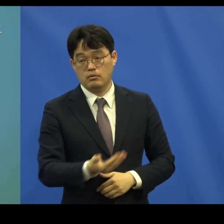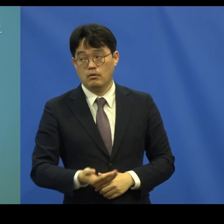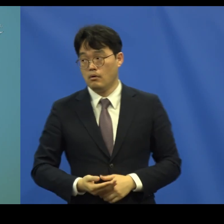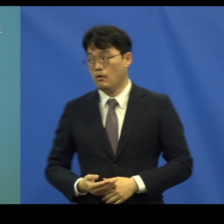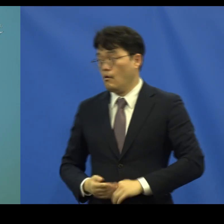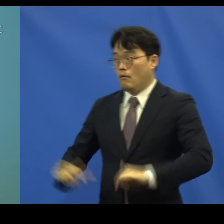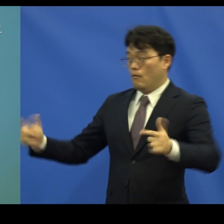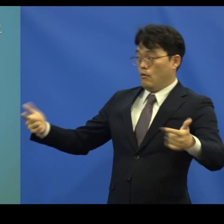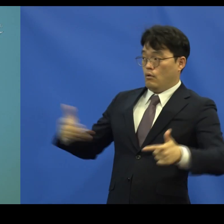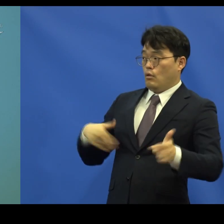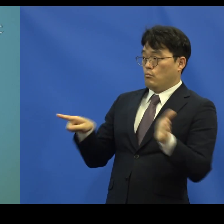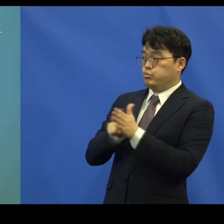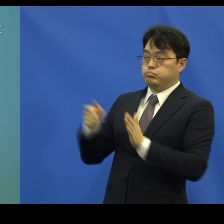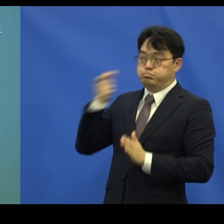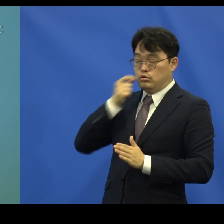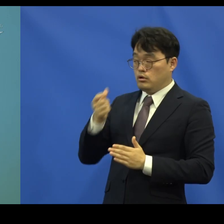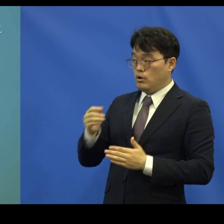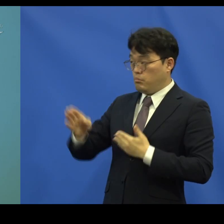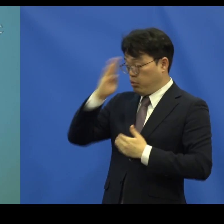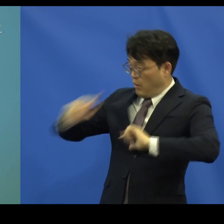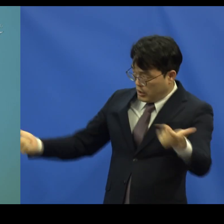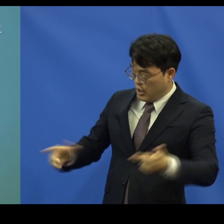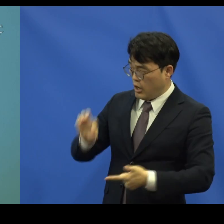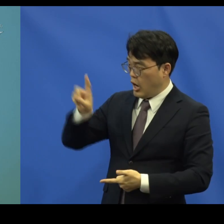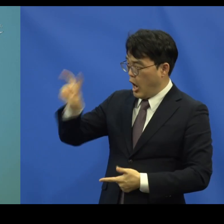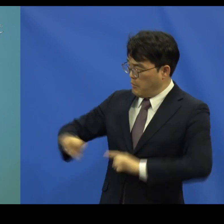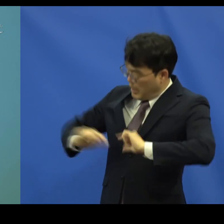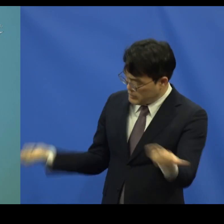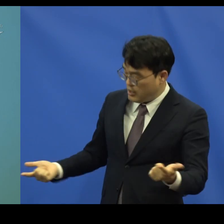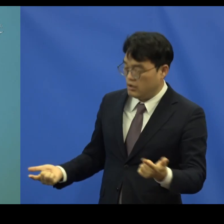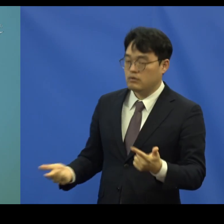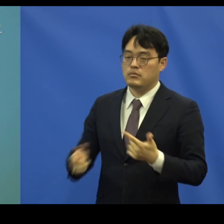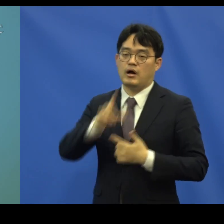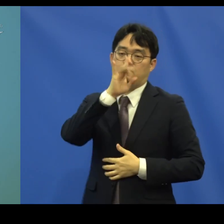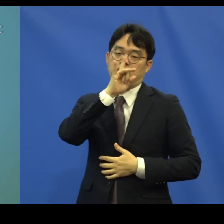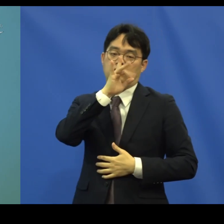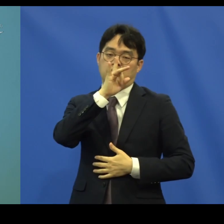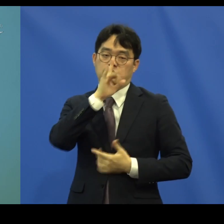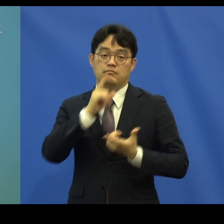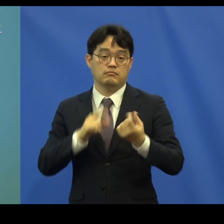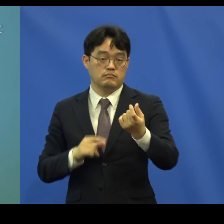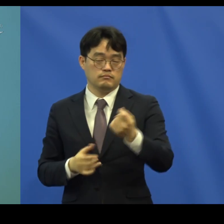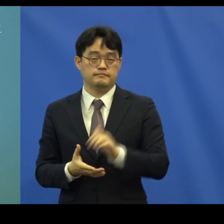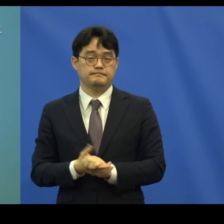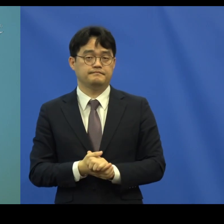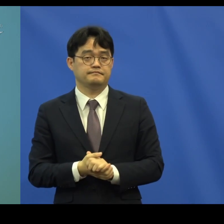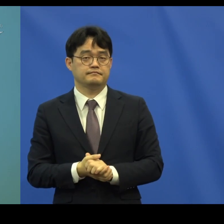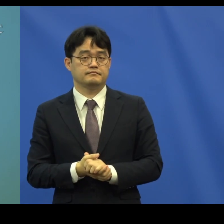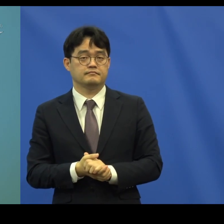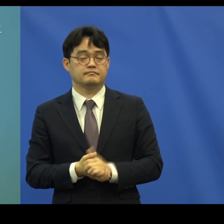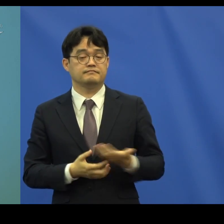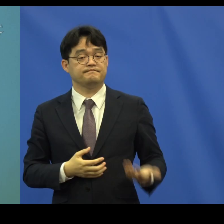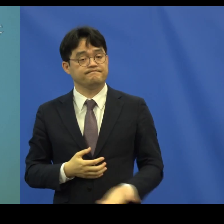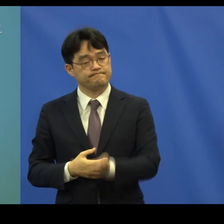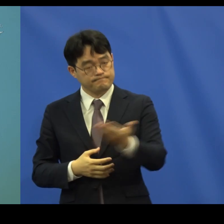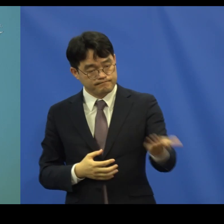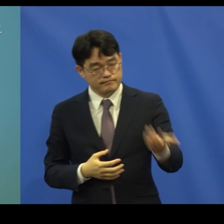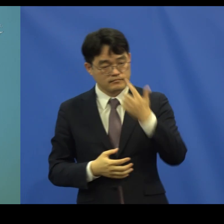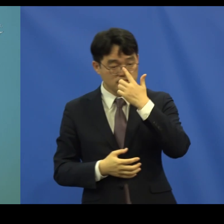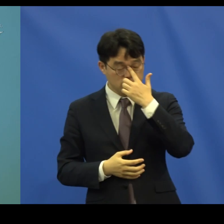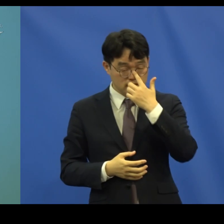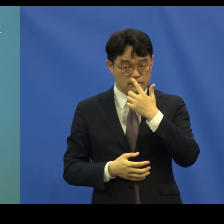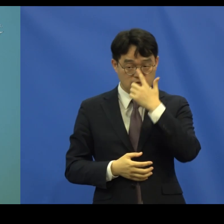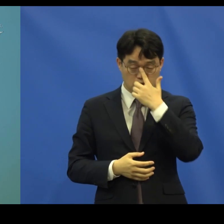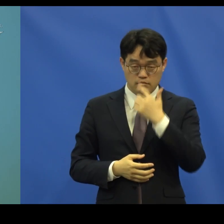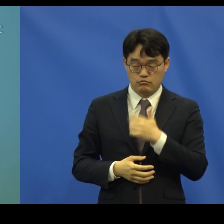이 4대 지역은 요새였기 때문에 누가 침범해 오랴 마음을 놓고 경계심을